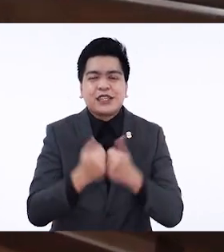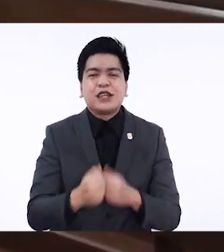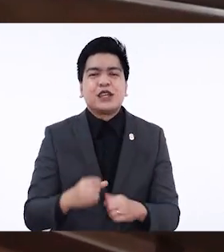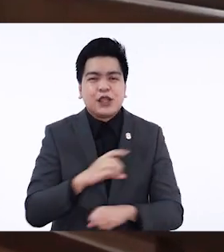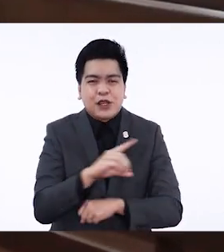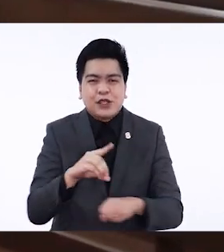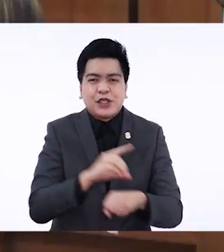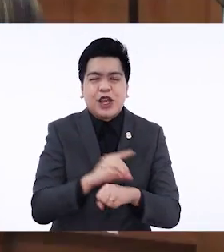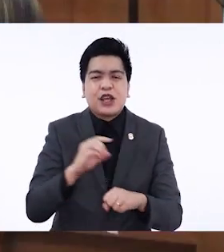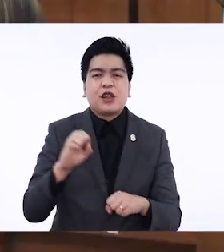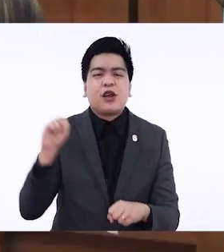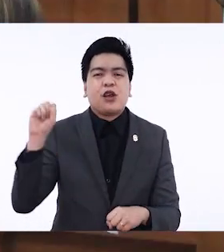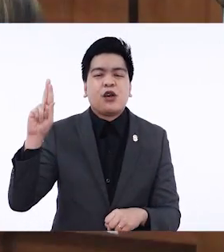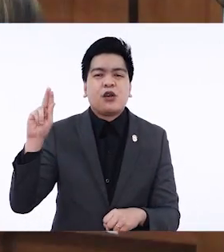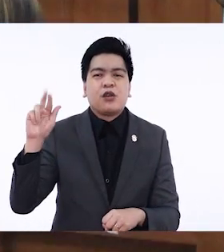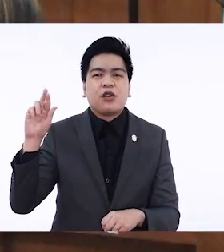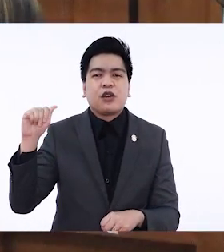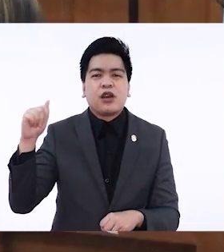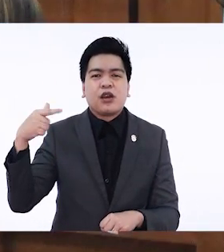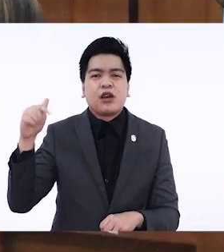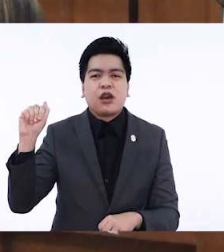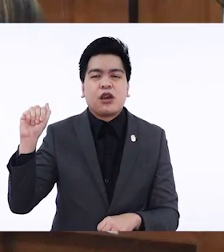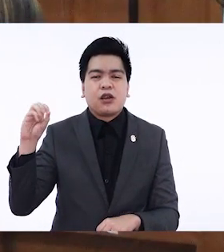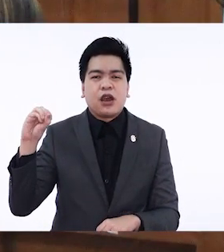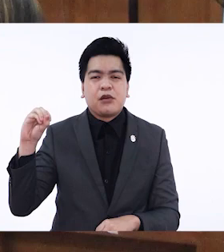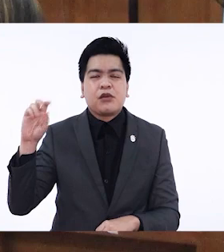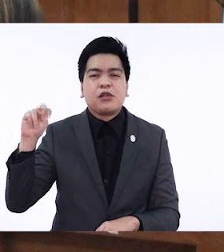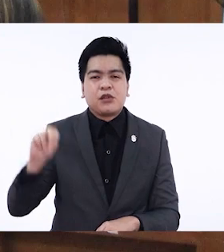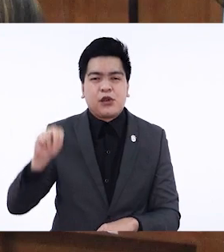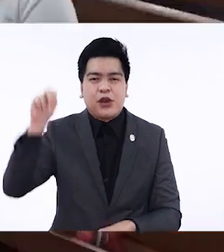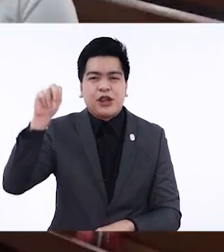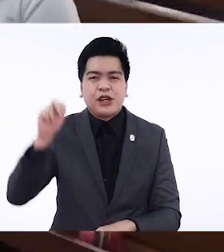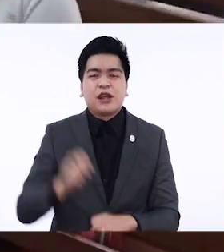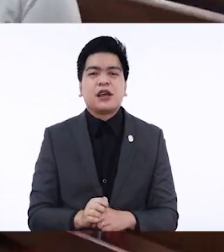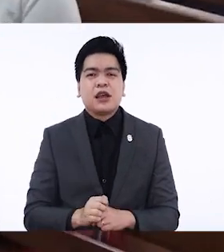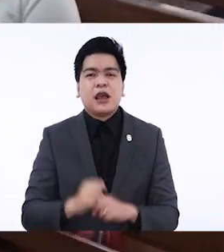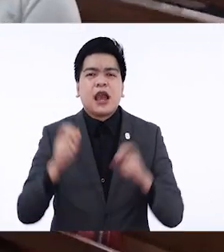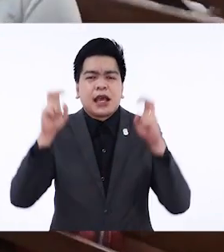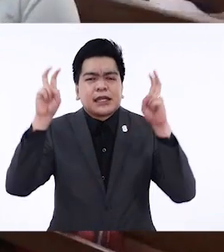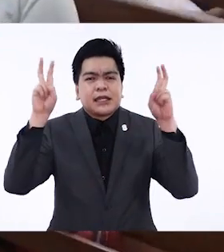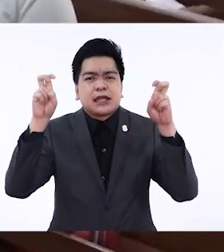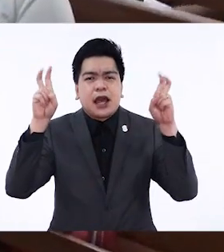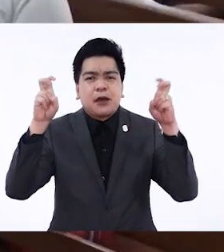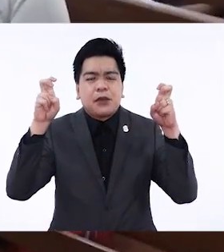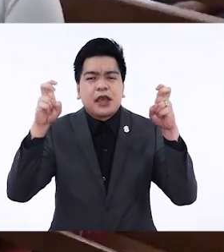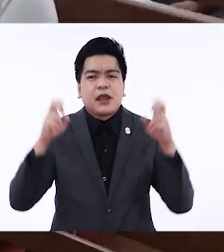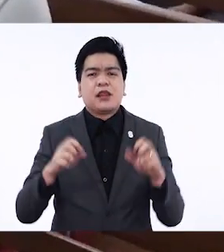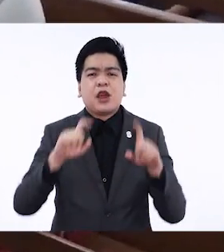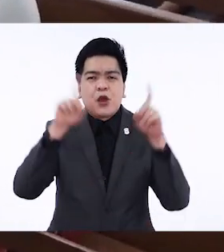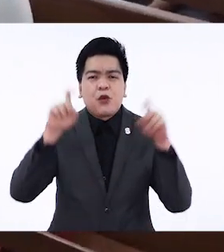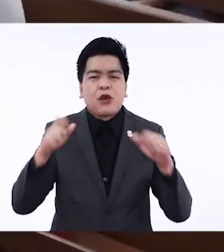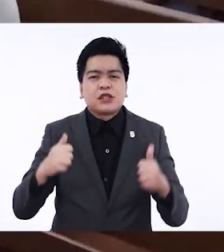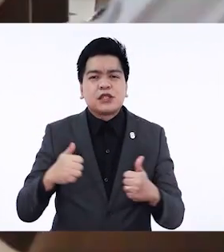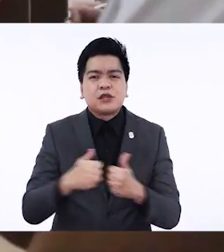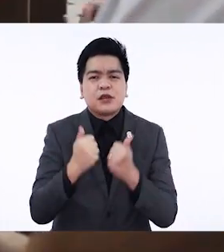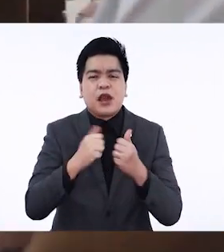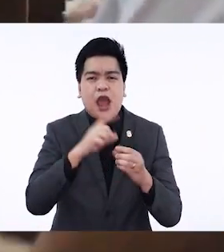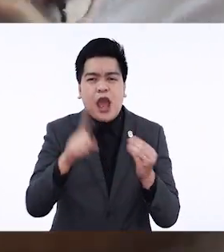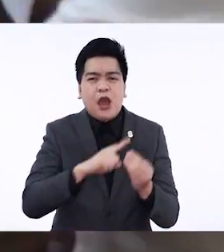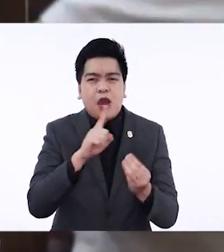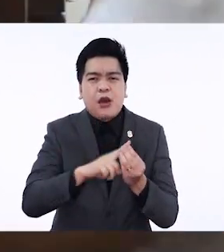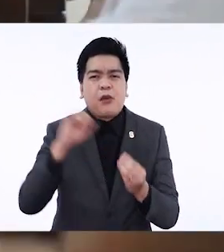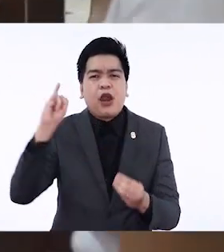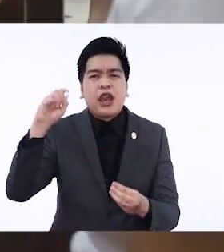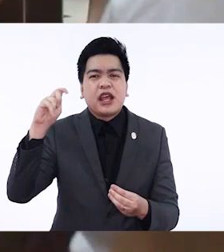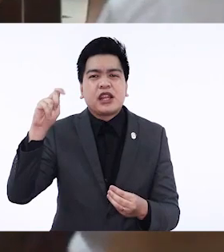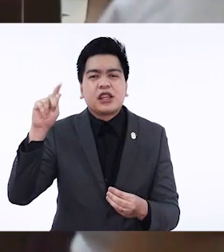Distrito Eclesiastico ng Surigao del Norte. Ang naging paksa ng kanilang isinagawang Quiz Bee ay tungkol sa internal